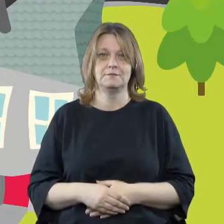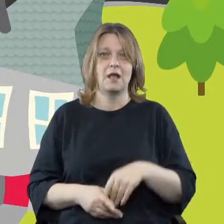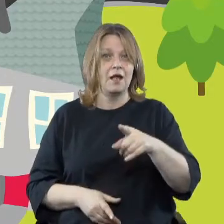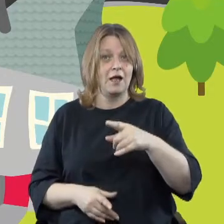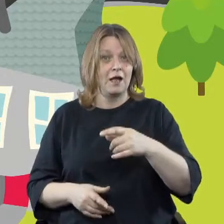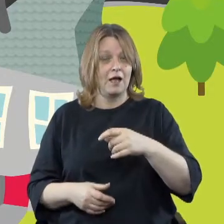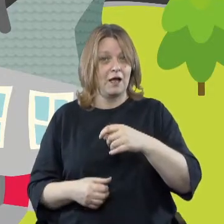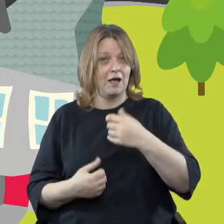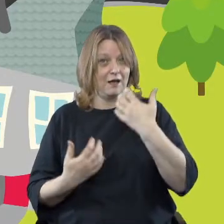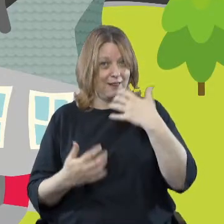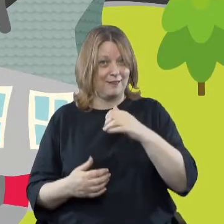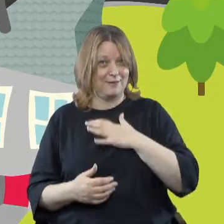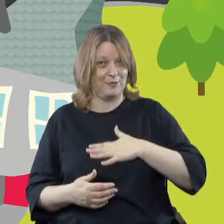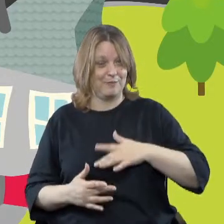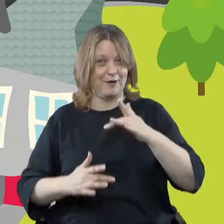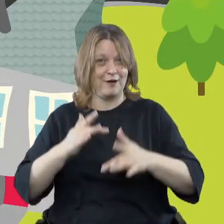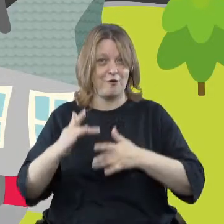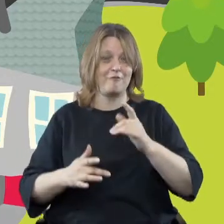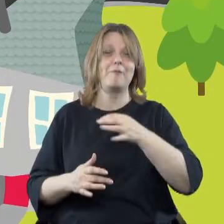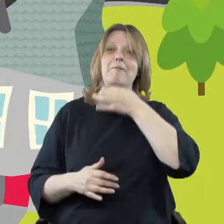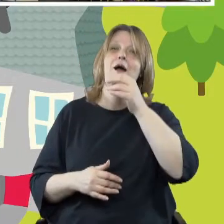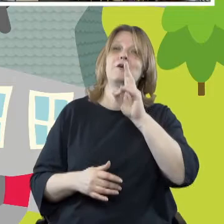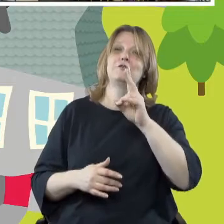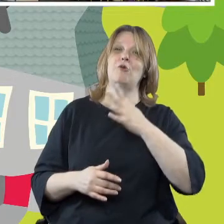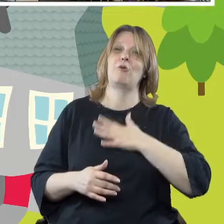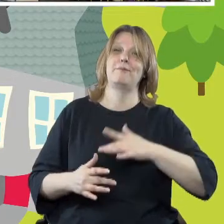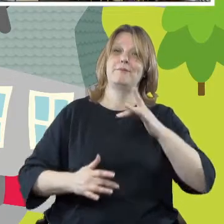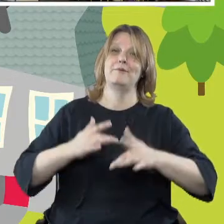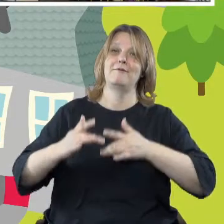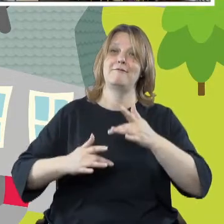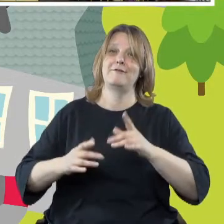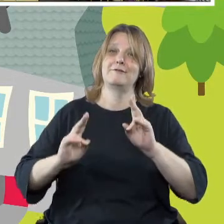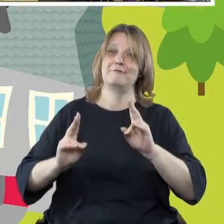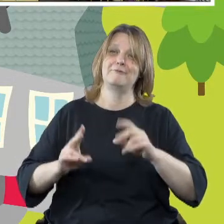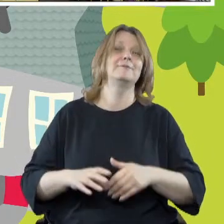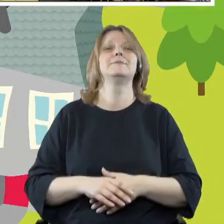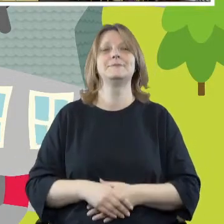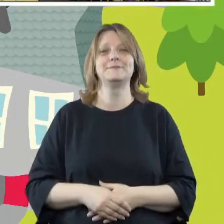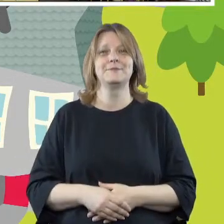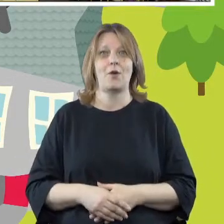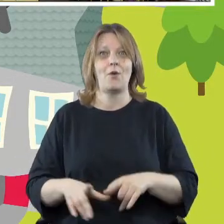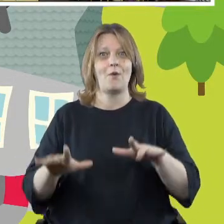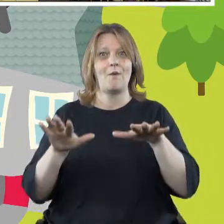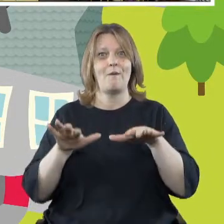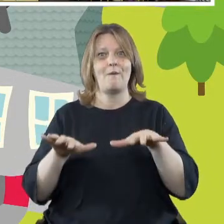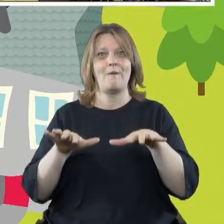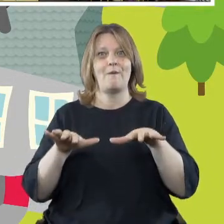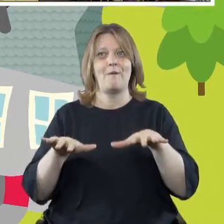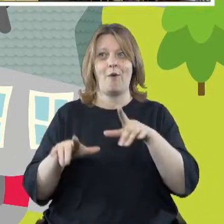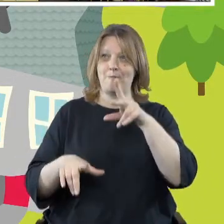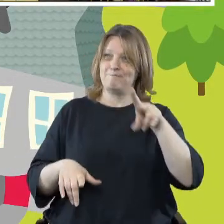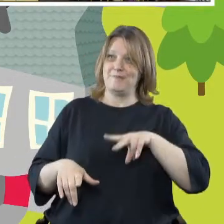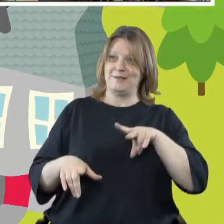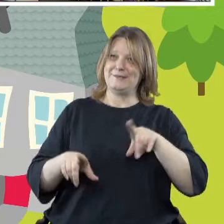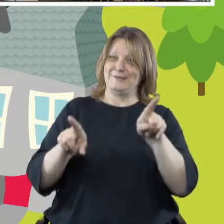Lubicie jeździć na rowerze? Kto lubi jeździć na rowerze, rączka w górę. No. Sporo. Pan minister się Pan minister